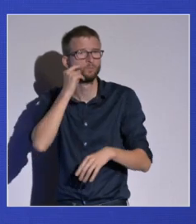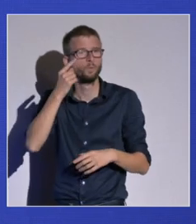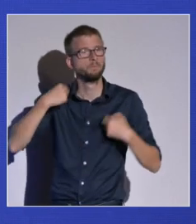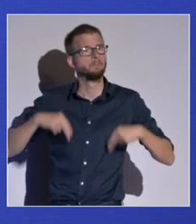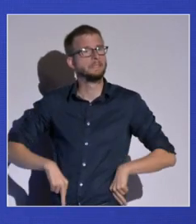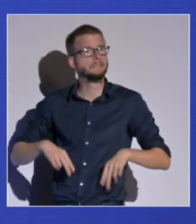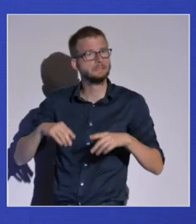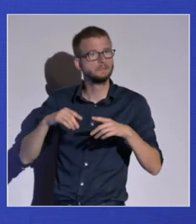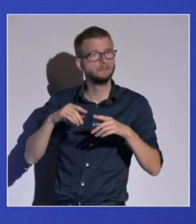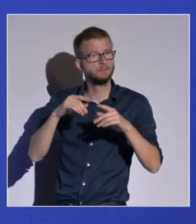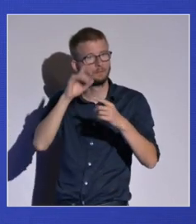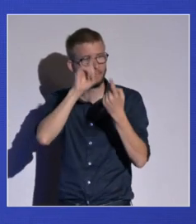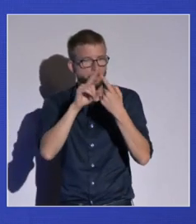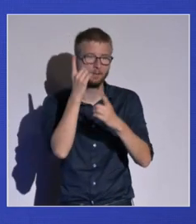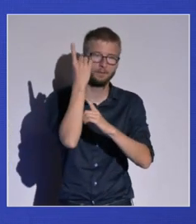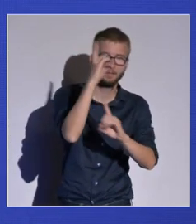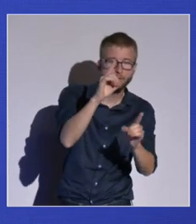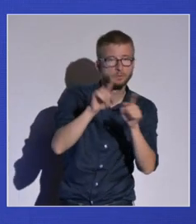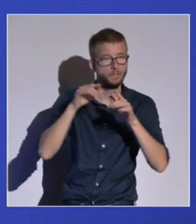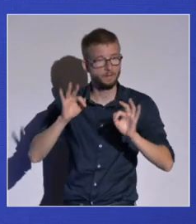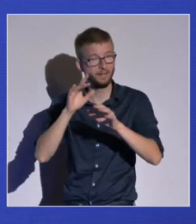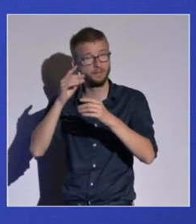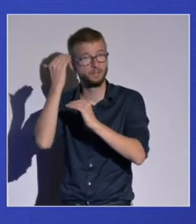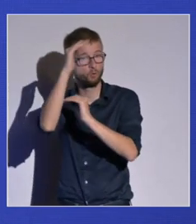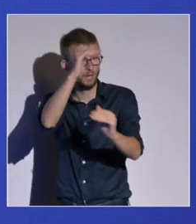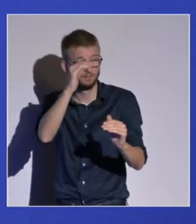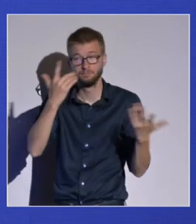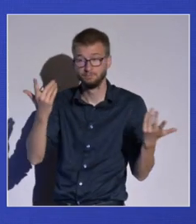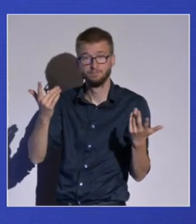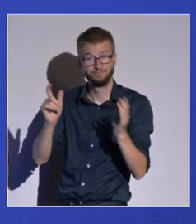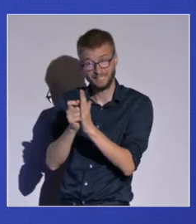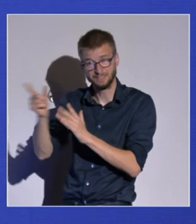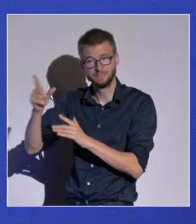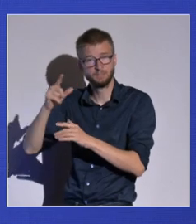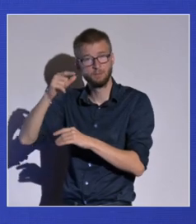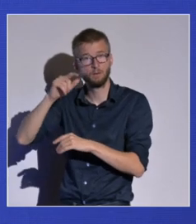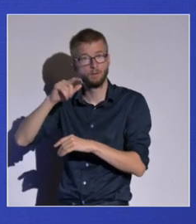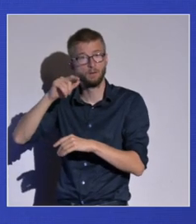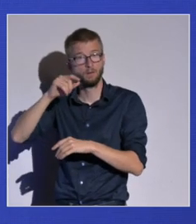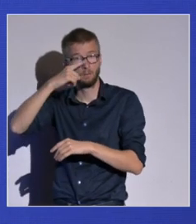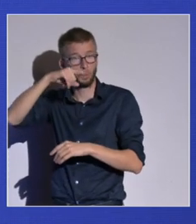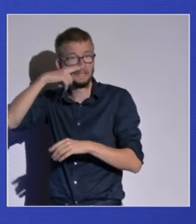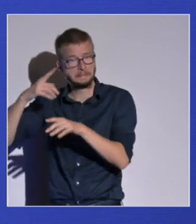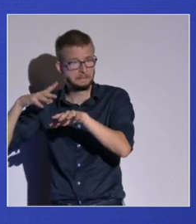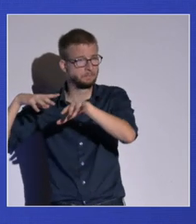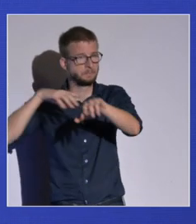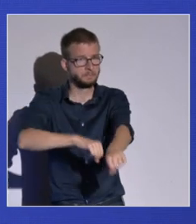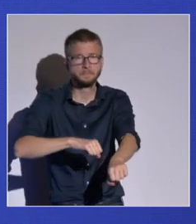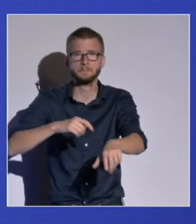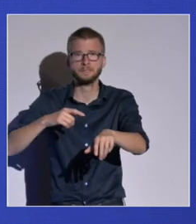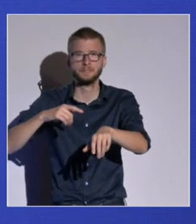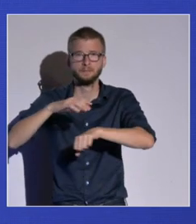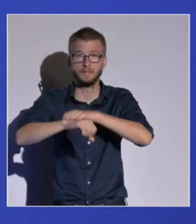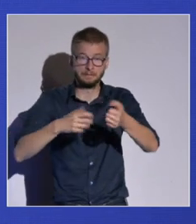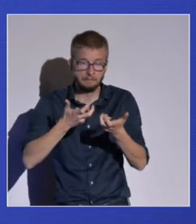Affaires étrangères, ce jour-là, Poutine a créé la débâcle dans une